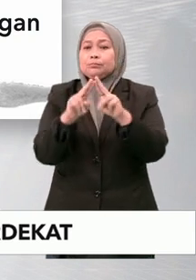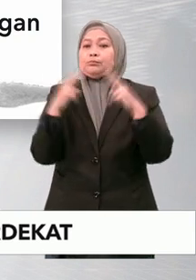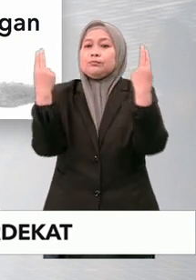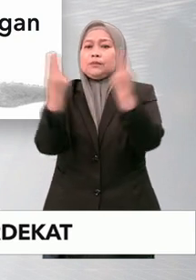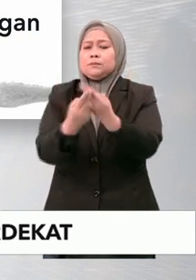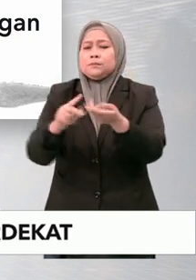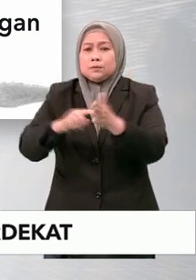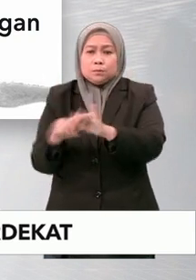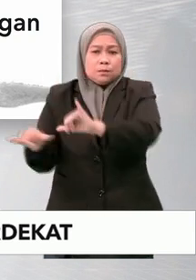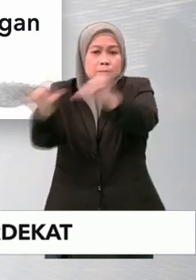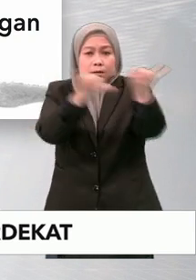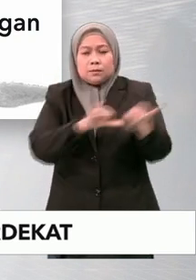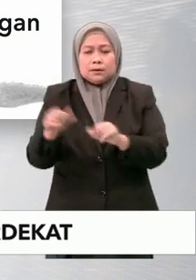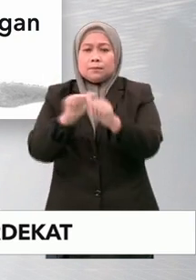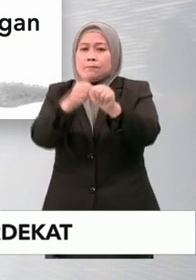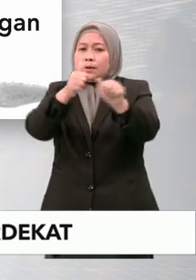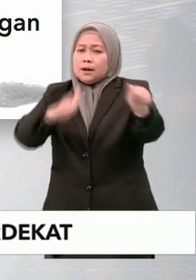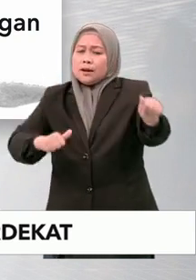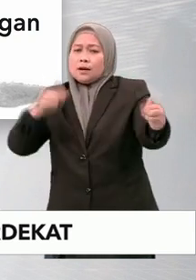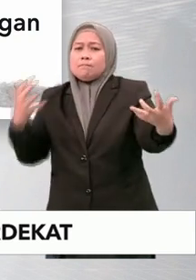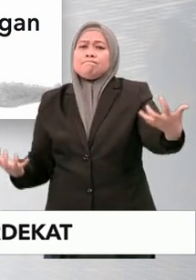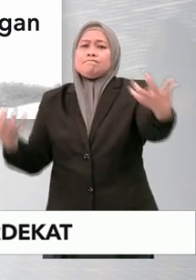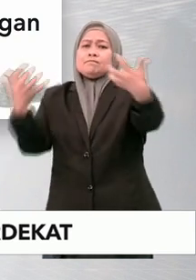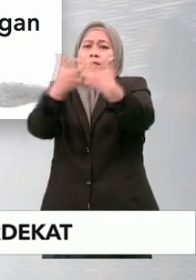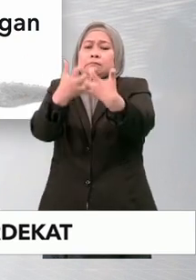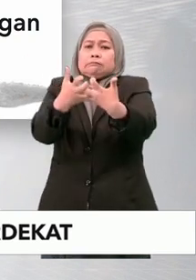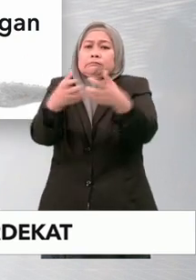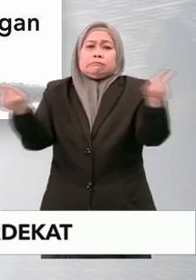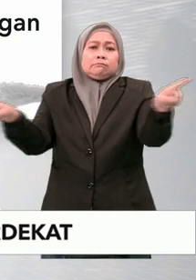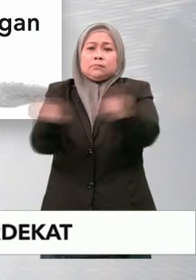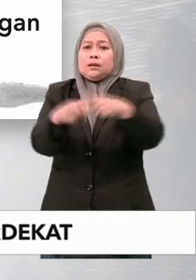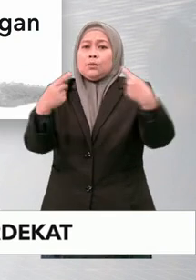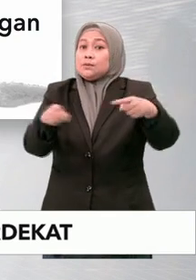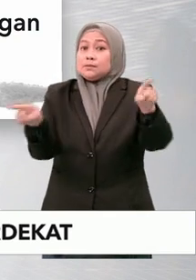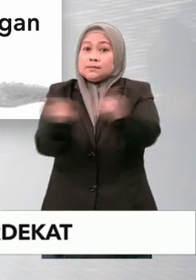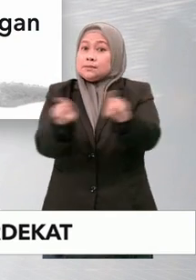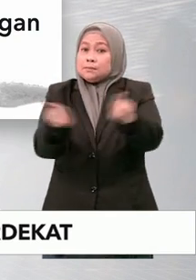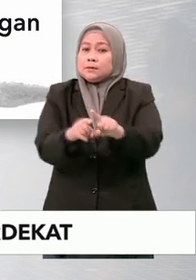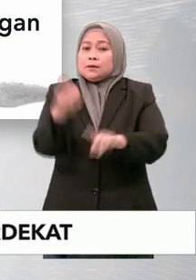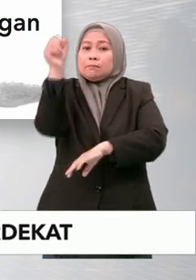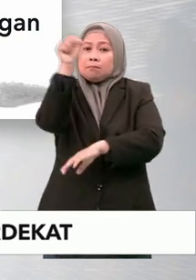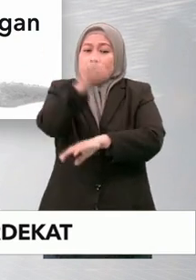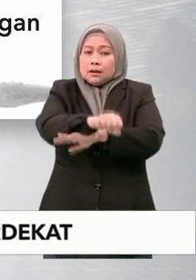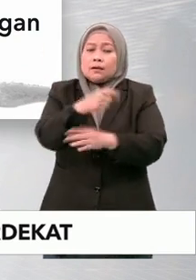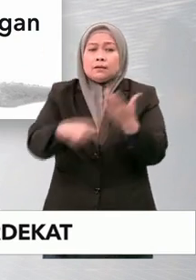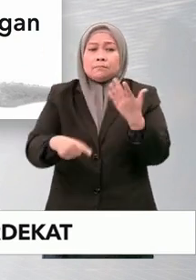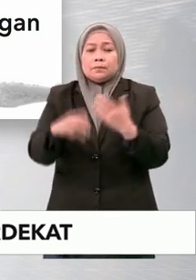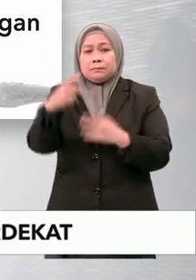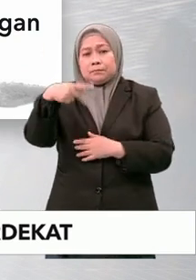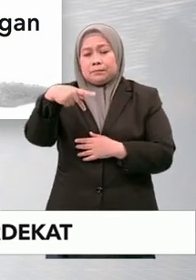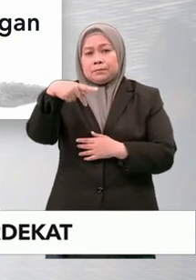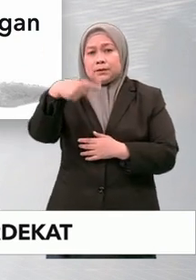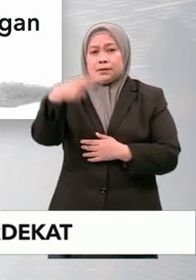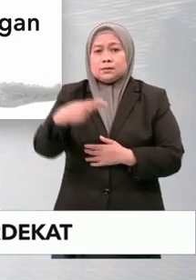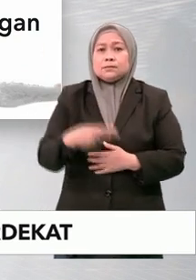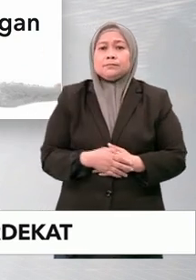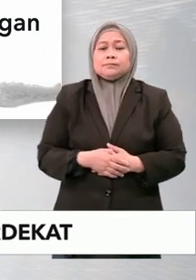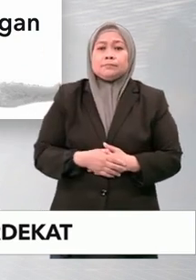titik persamaan dan mengelakkan pertemuan sesama sendiri dan sekaligus mengalahkan paketan Harapan